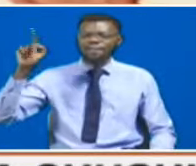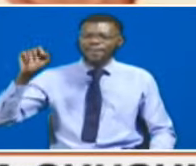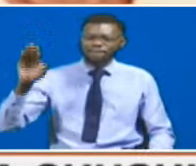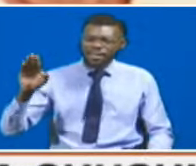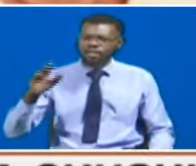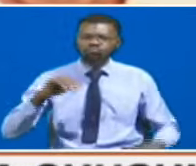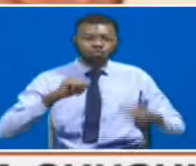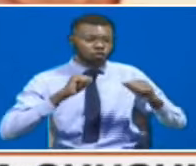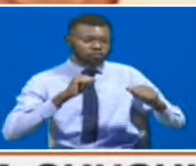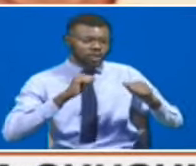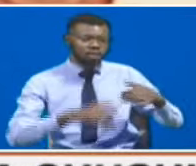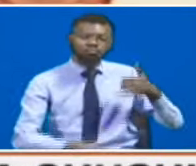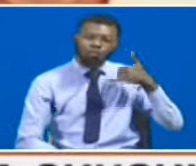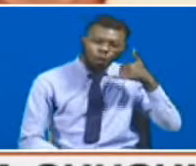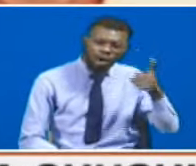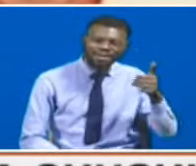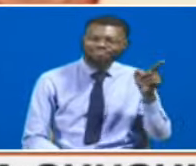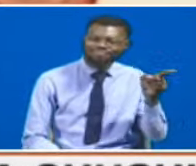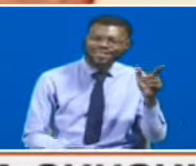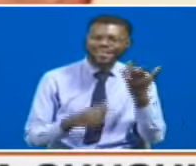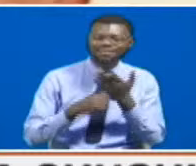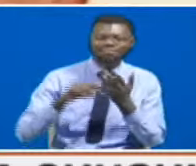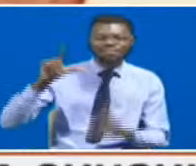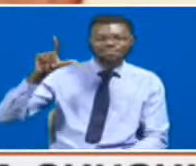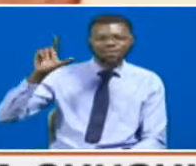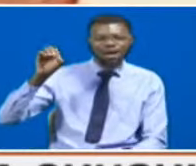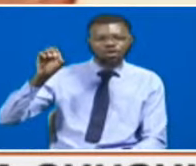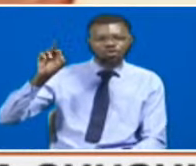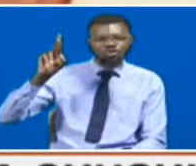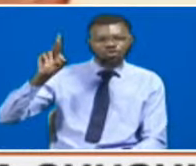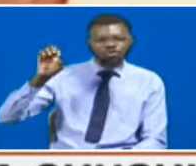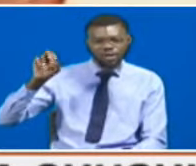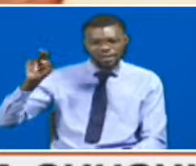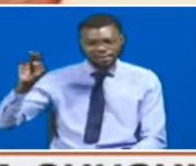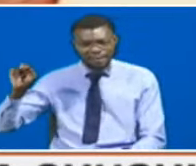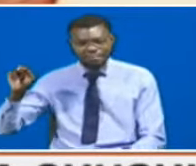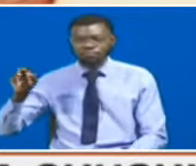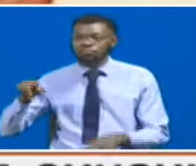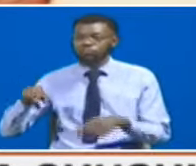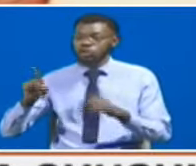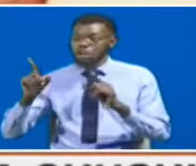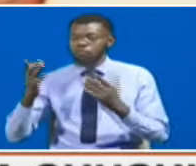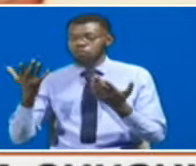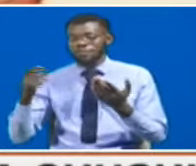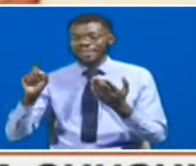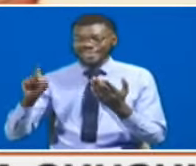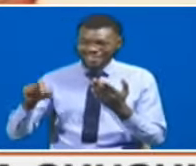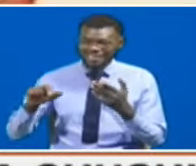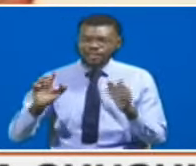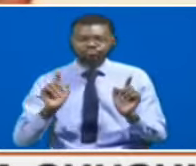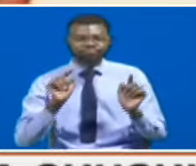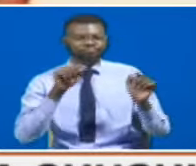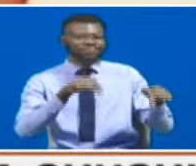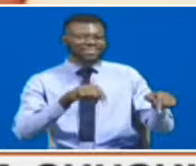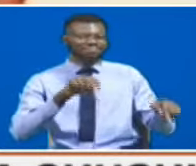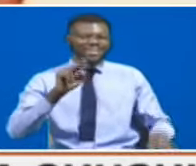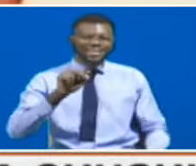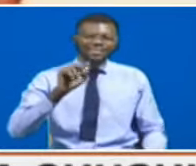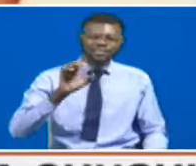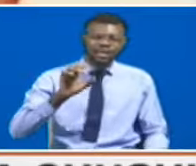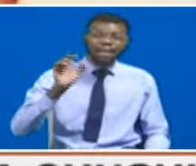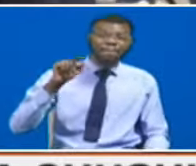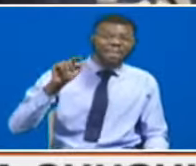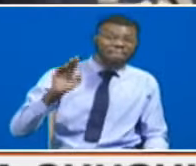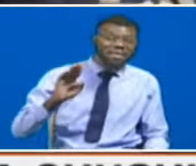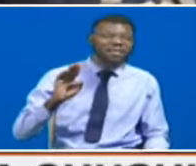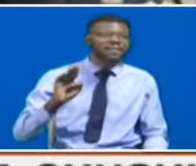kwa jina Lorraine Karani na kutakiwa kujiwasilisha binafsi kwenye makao makuu ya NCPB baadaye siku